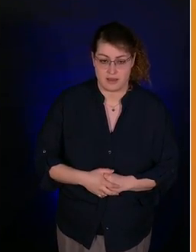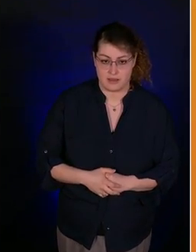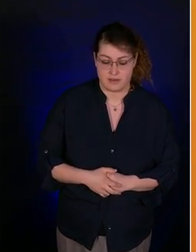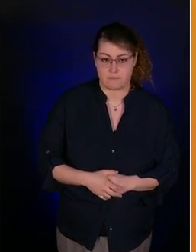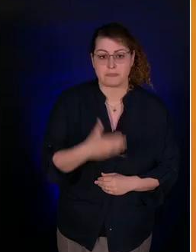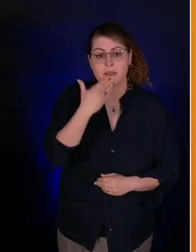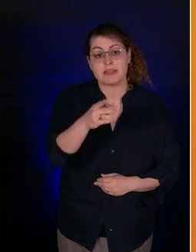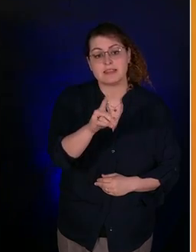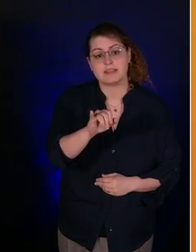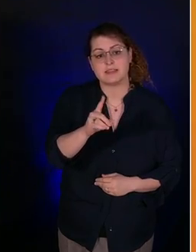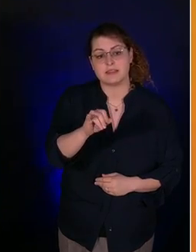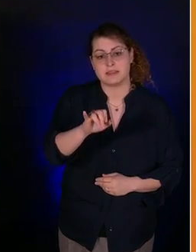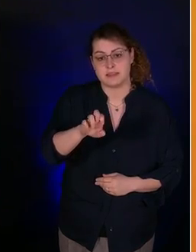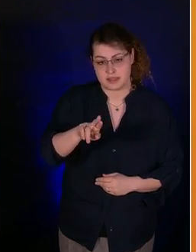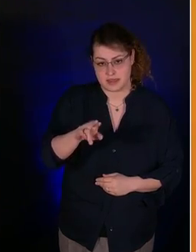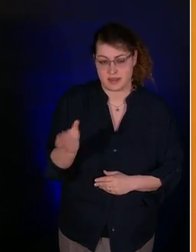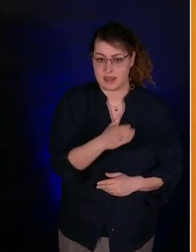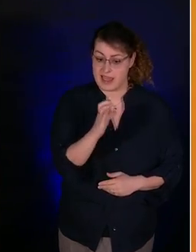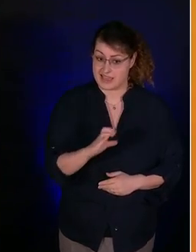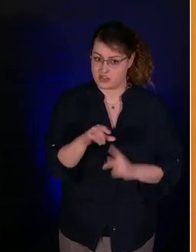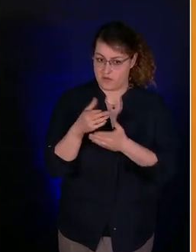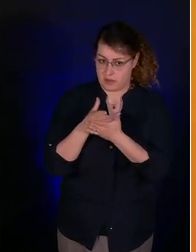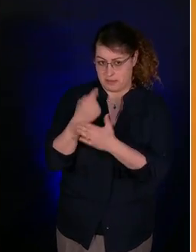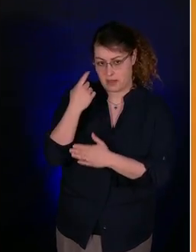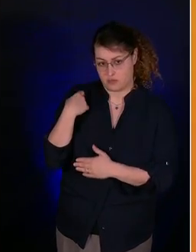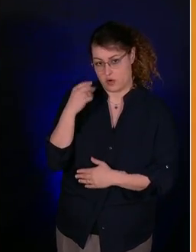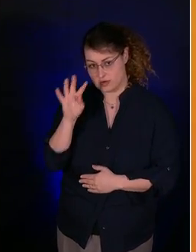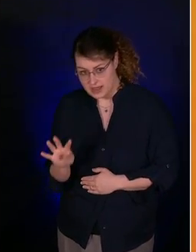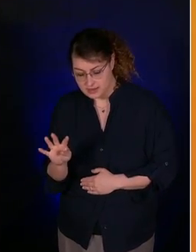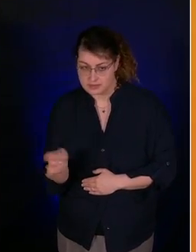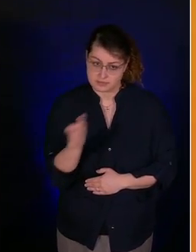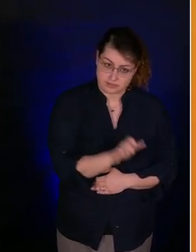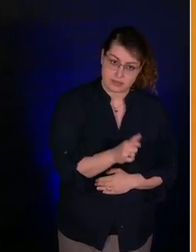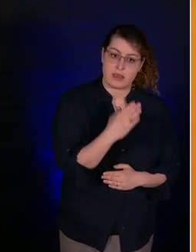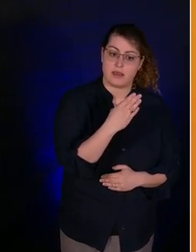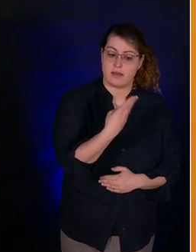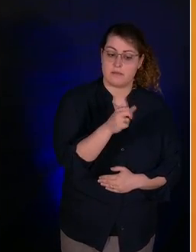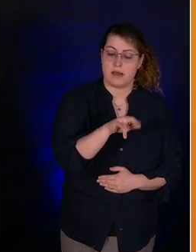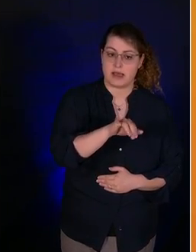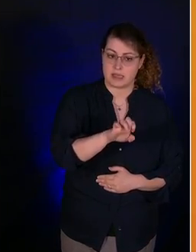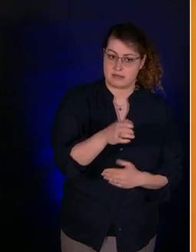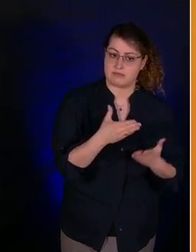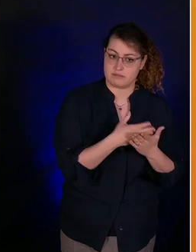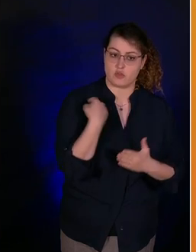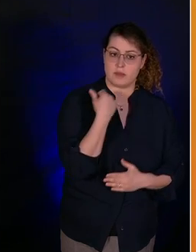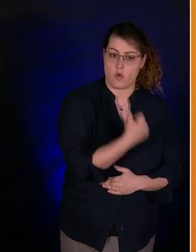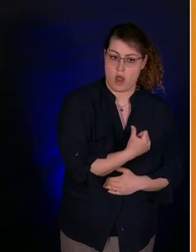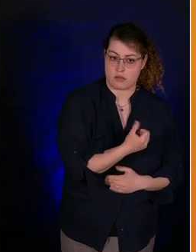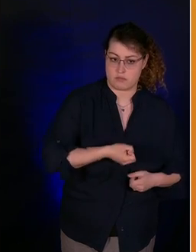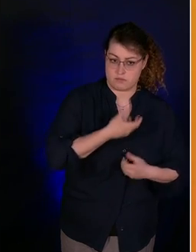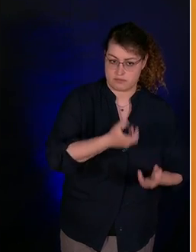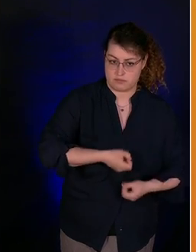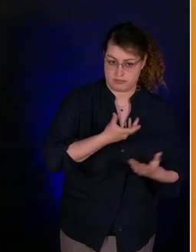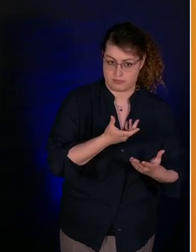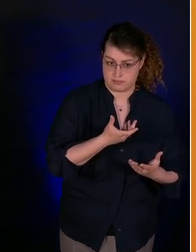Didier. Donc Christophe Ratin se prépare au micro 4 et c'est au tour de Marie Dagneau au micro 1 de la FERC